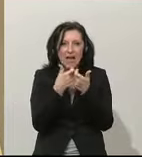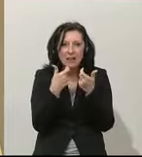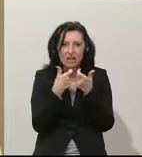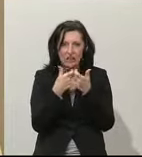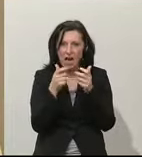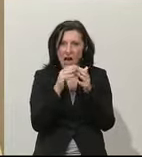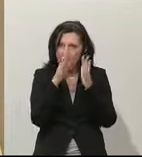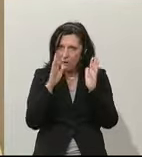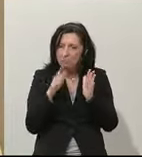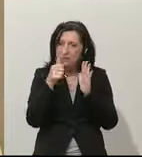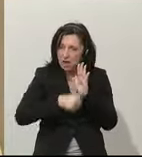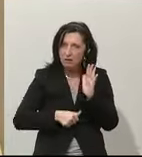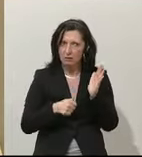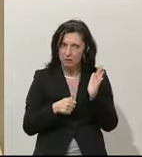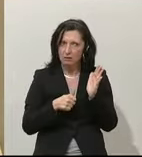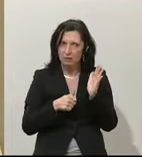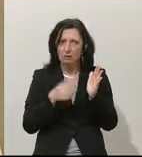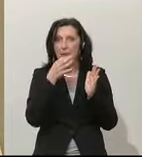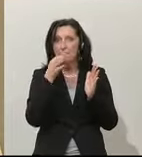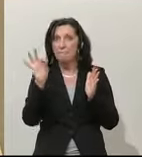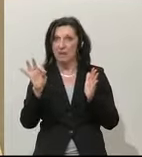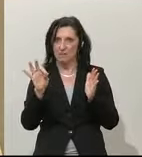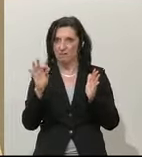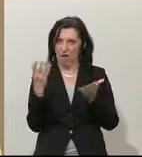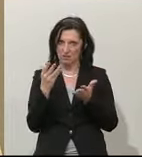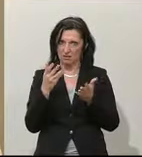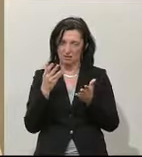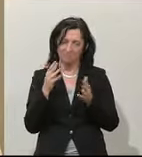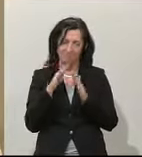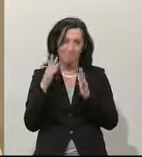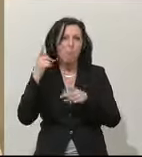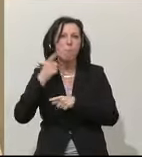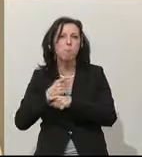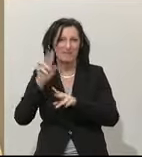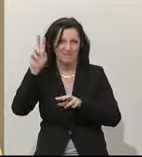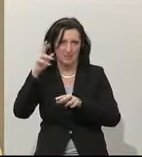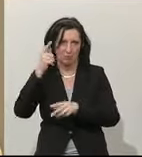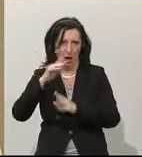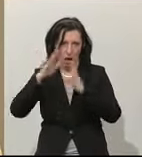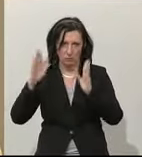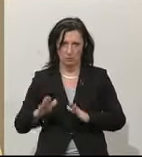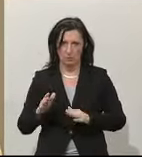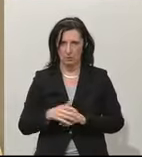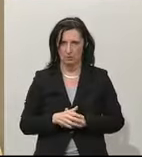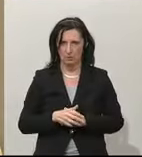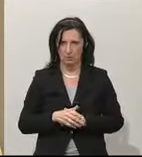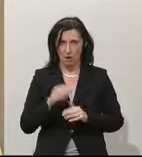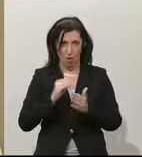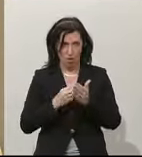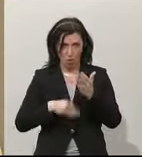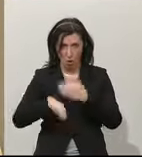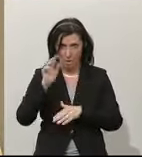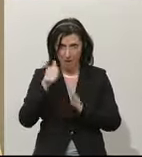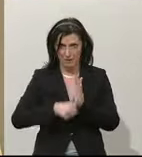Niedrigstenergiehaus-Standard vor. Besser ist nur mehr das Passivhaus und ich bezweifle, dass Sie meinen, hier noch höhere Standards zu